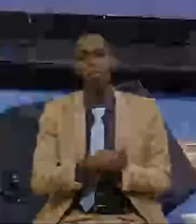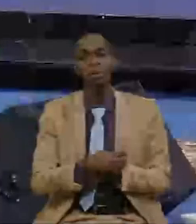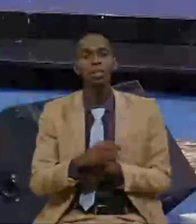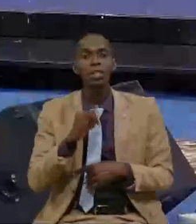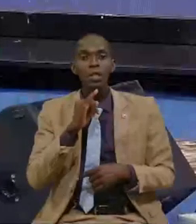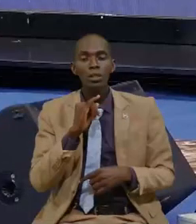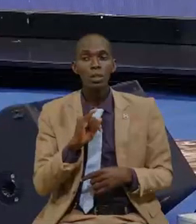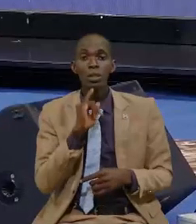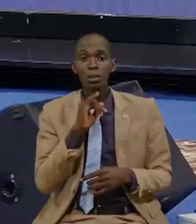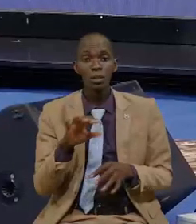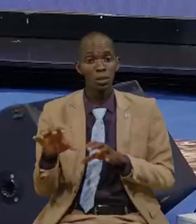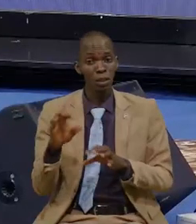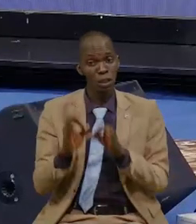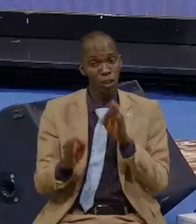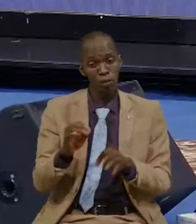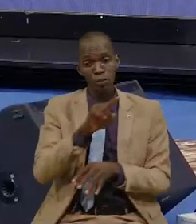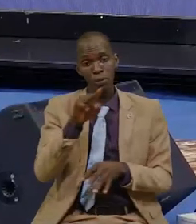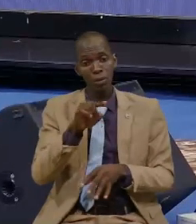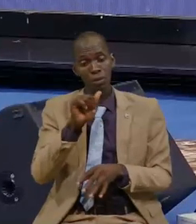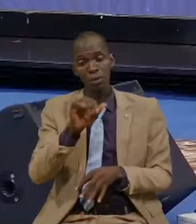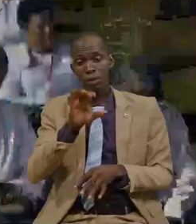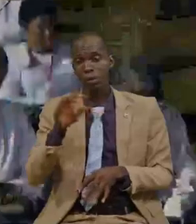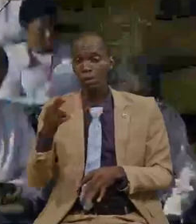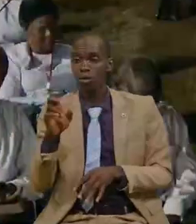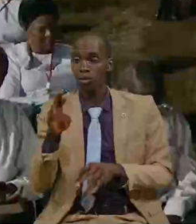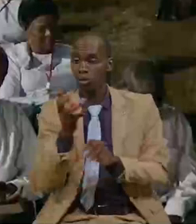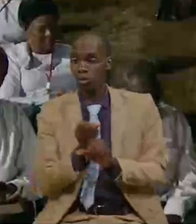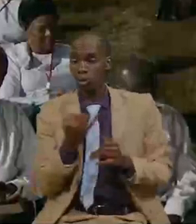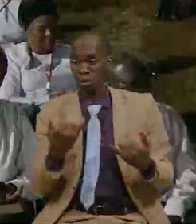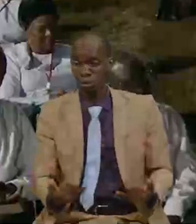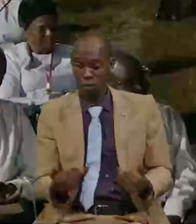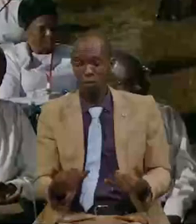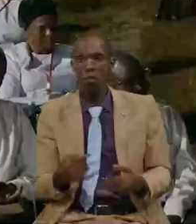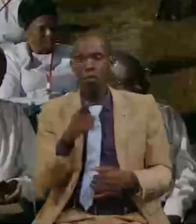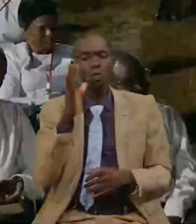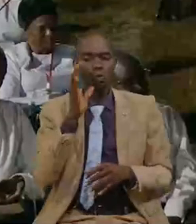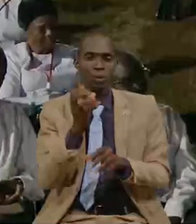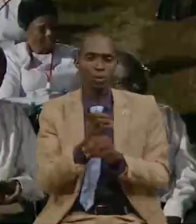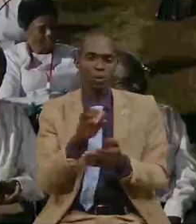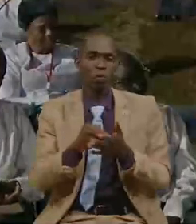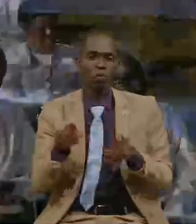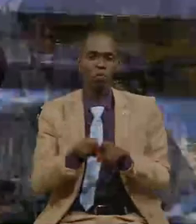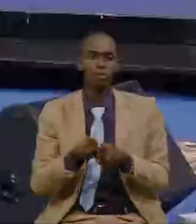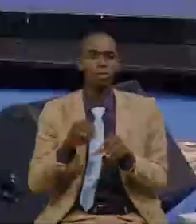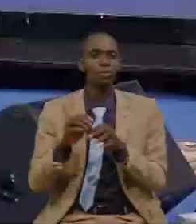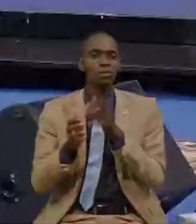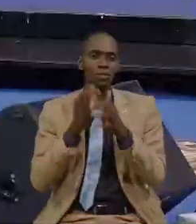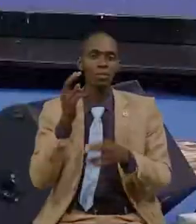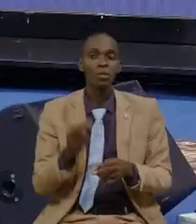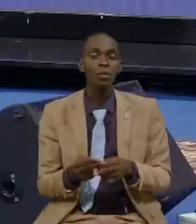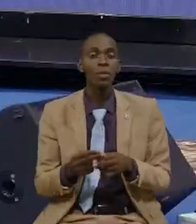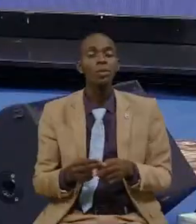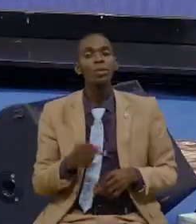jour, aujourd'hui, si Zaché l'avait, vous l'aurez. C'est la même chose qu'il a